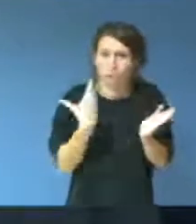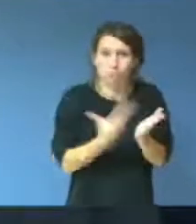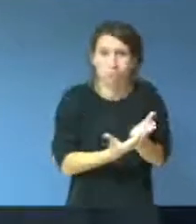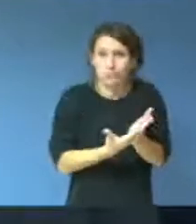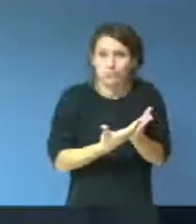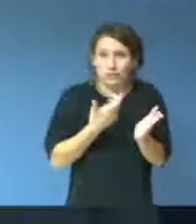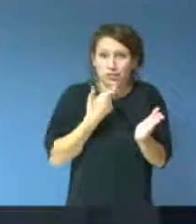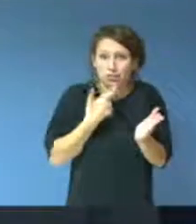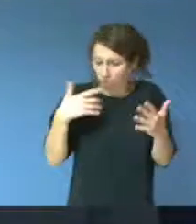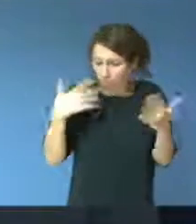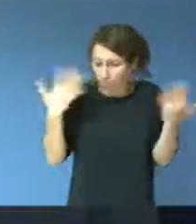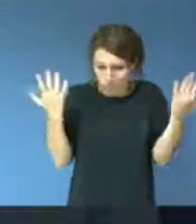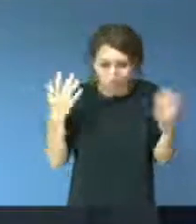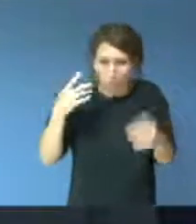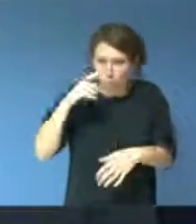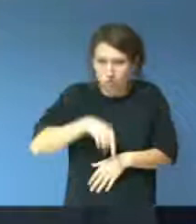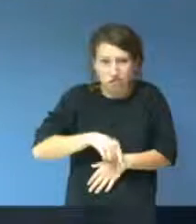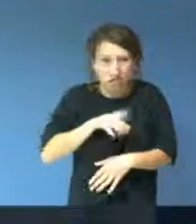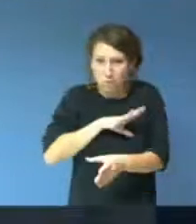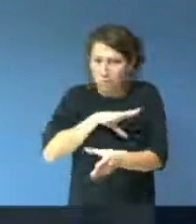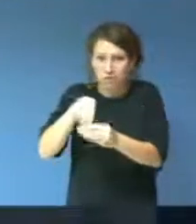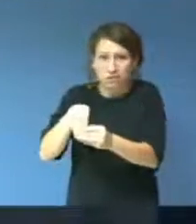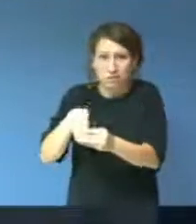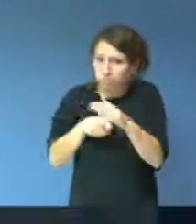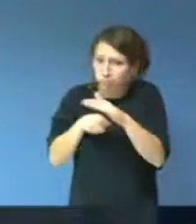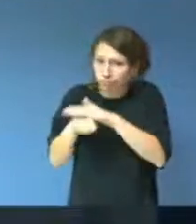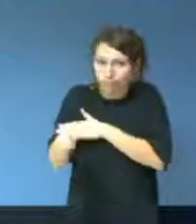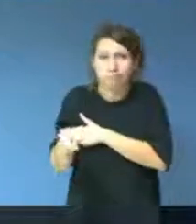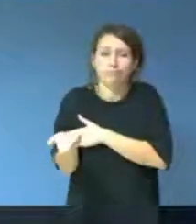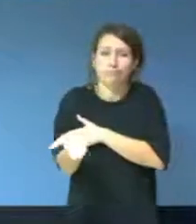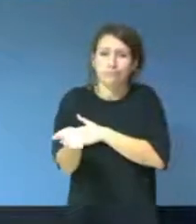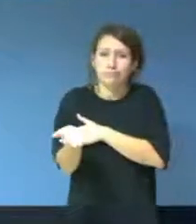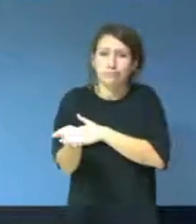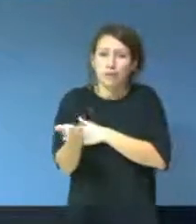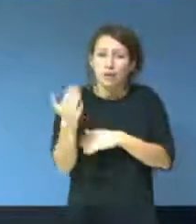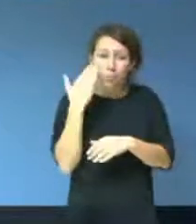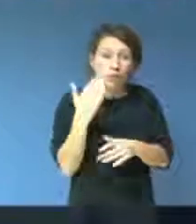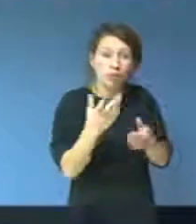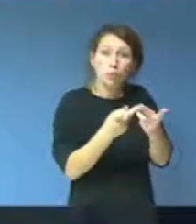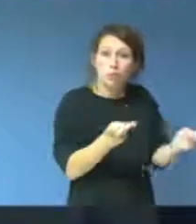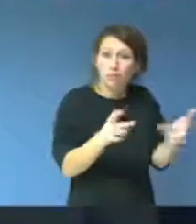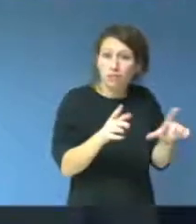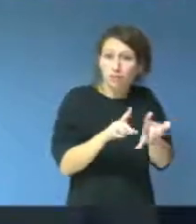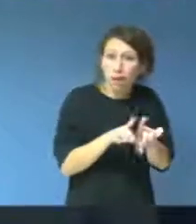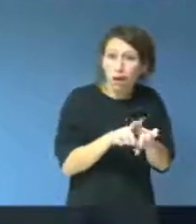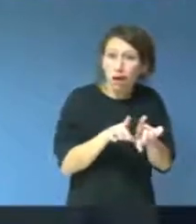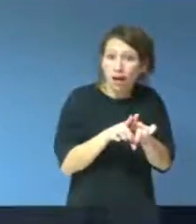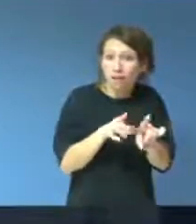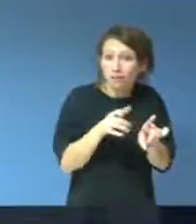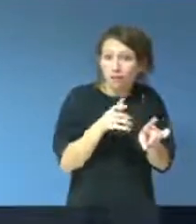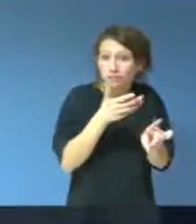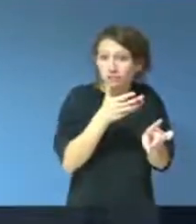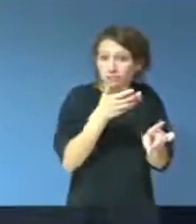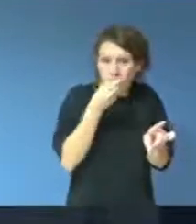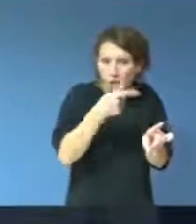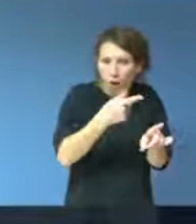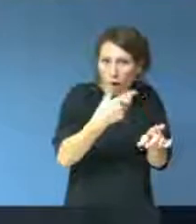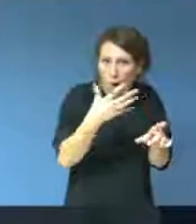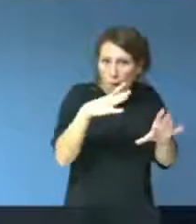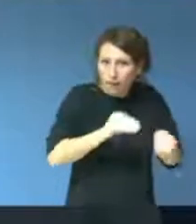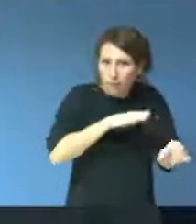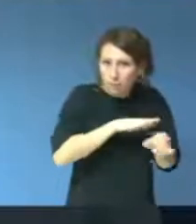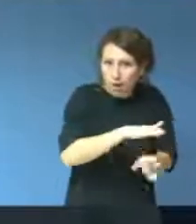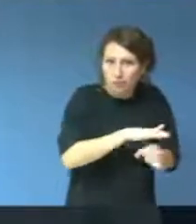à l'accueil des enfants puisque c'est notre responsabilité s'ils étaient dans le public. Et le moins qu'on en puisse dire aujourd'hui, c'est qu'on n'a pas vraiment